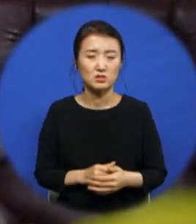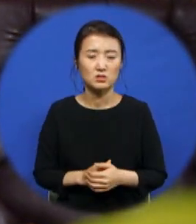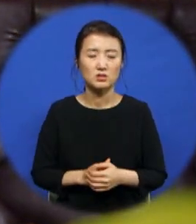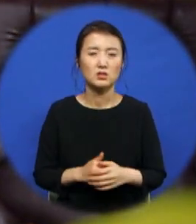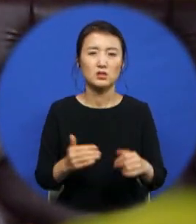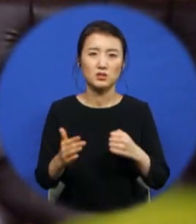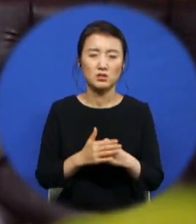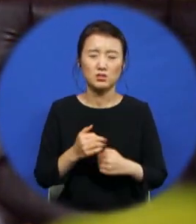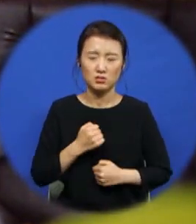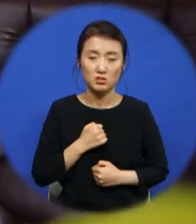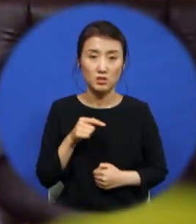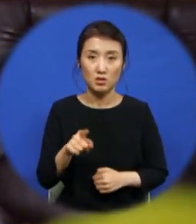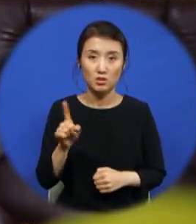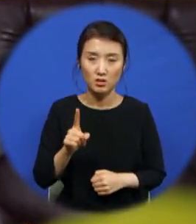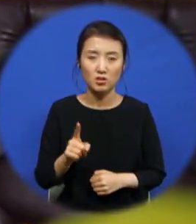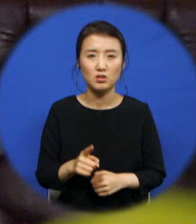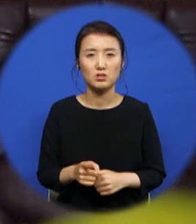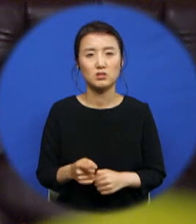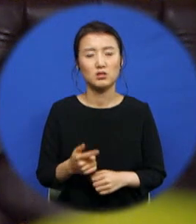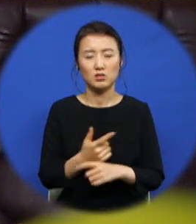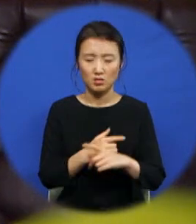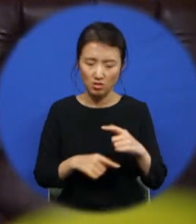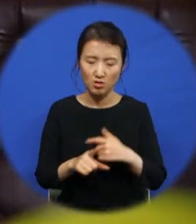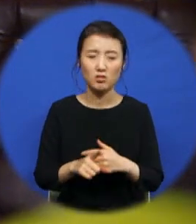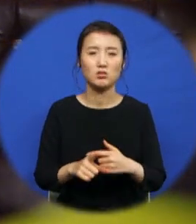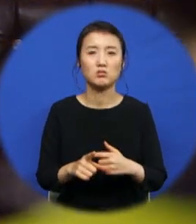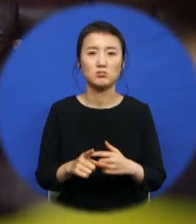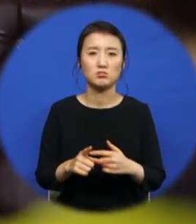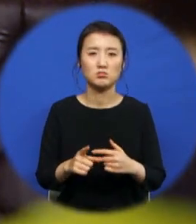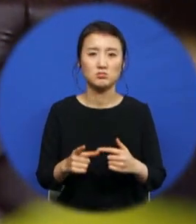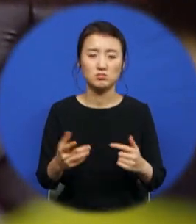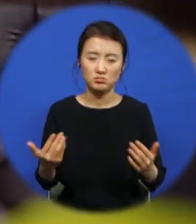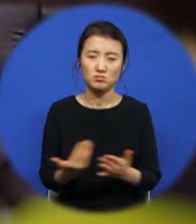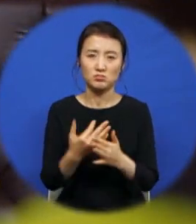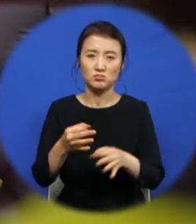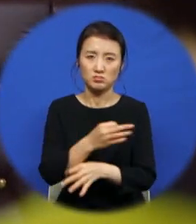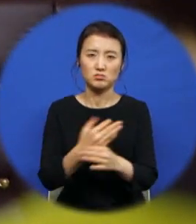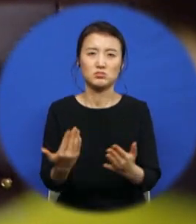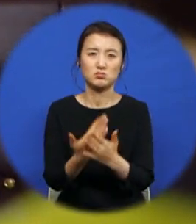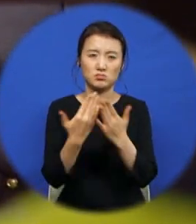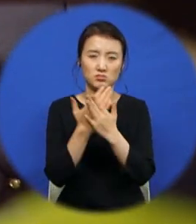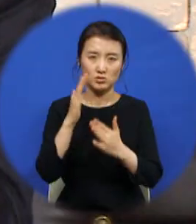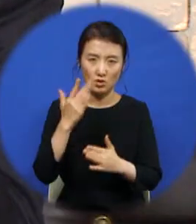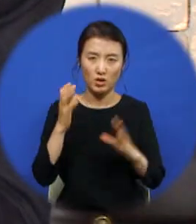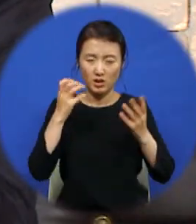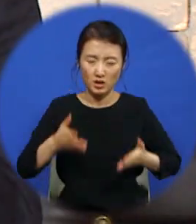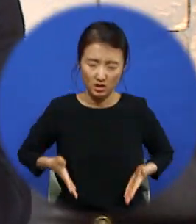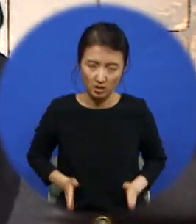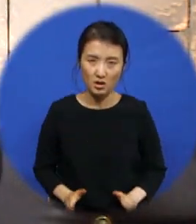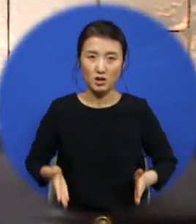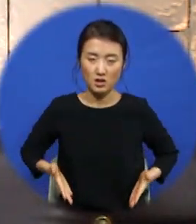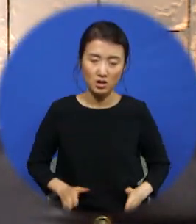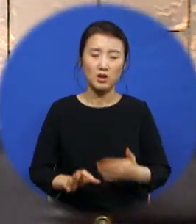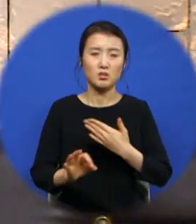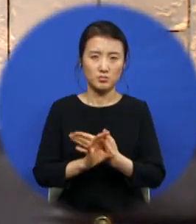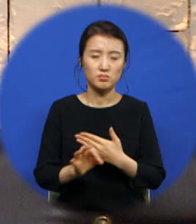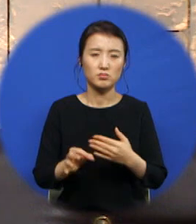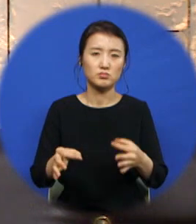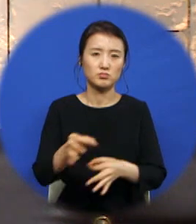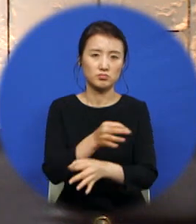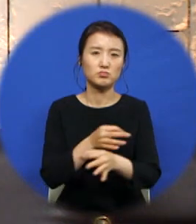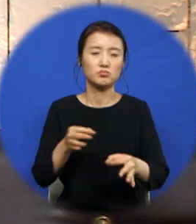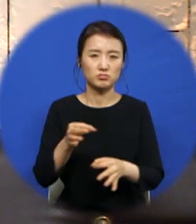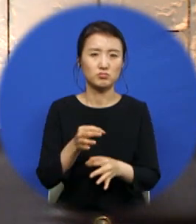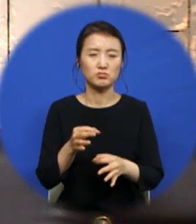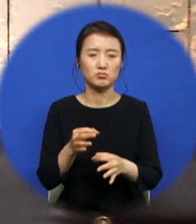됐죠 계속 성장해야 되고 그 다음에 애기를 계속 더 나와야 되는 거죠 예 그렇지 않음이 이제 우리도 일본